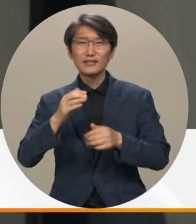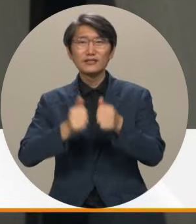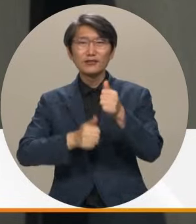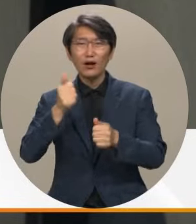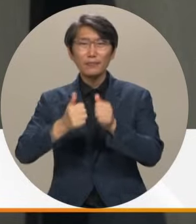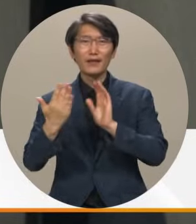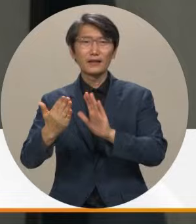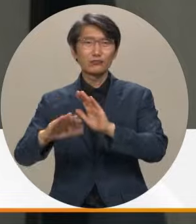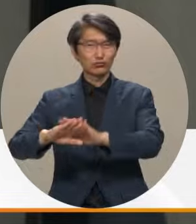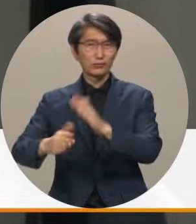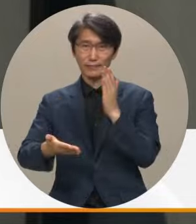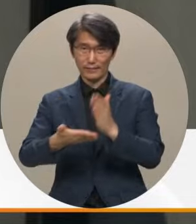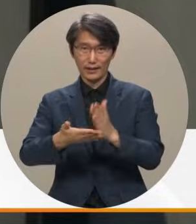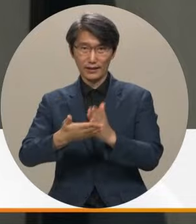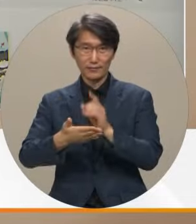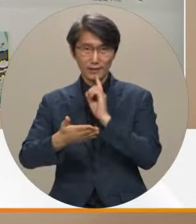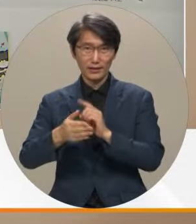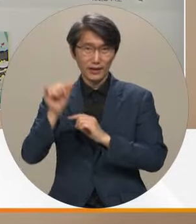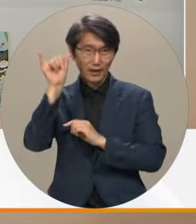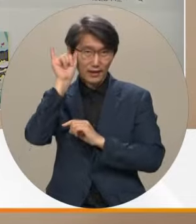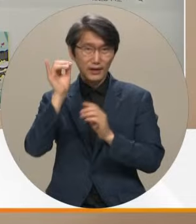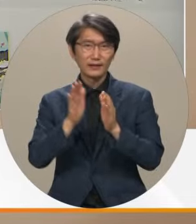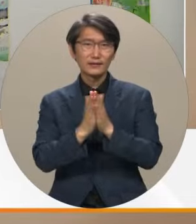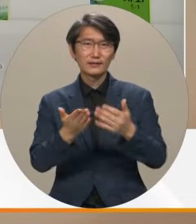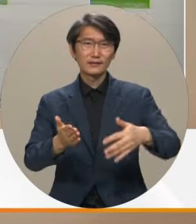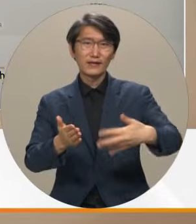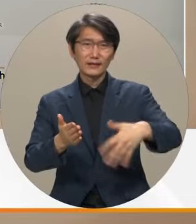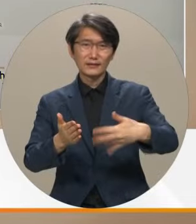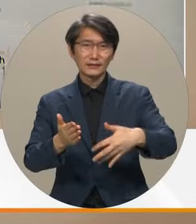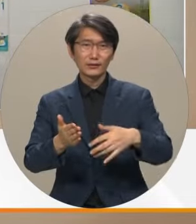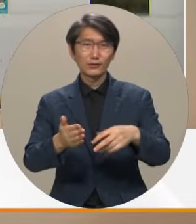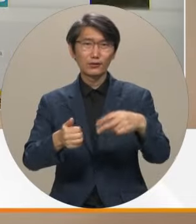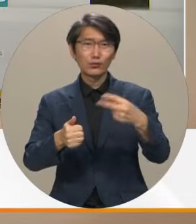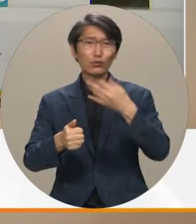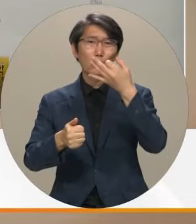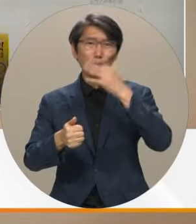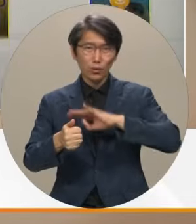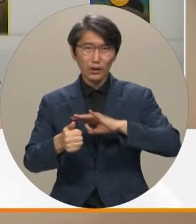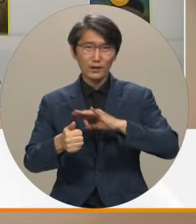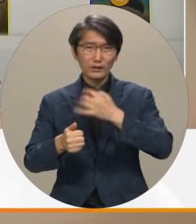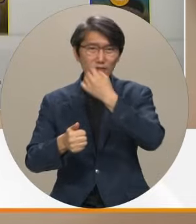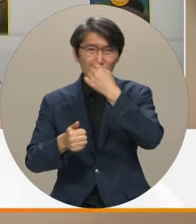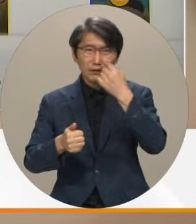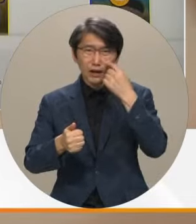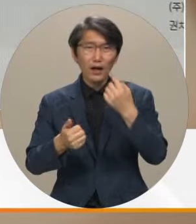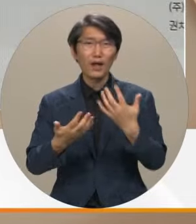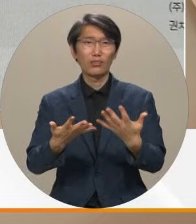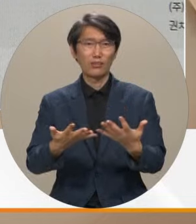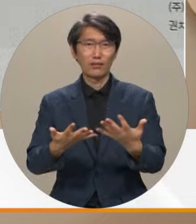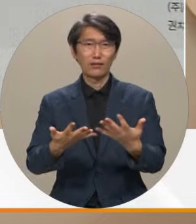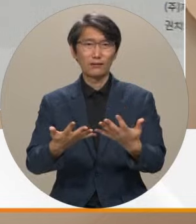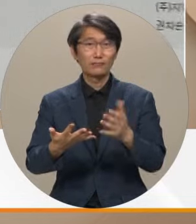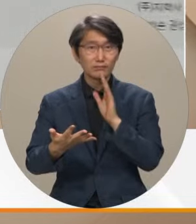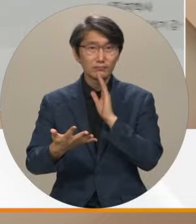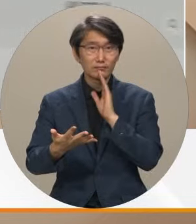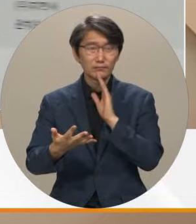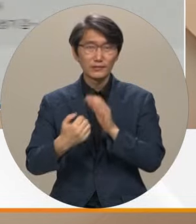왜 그러냐면 AI 교과서는요 아직 그 교육 효과가 검증되지 않은 그런 거고요.